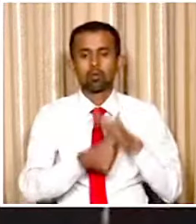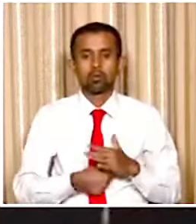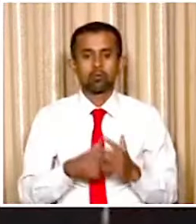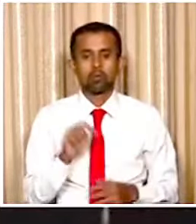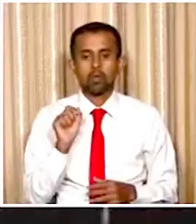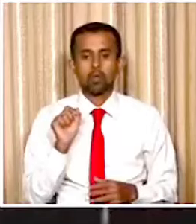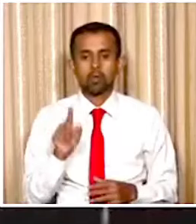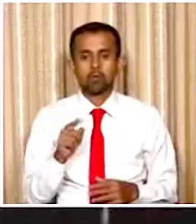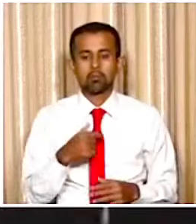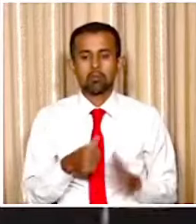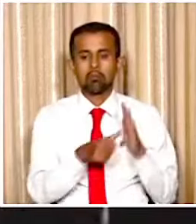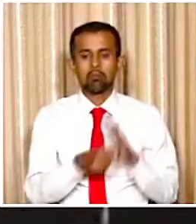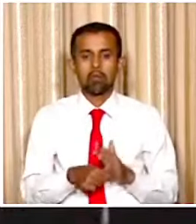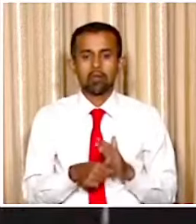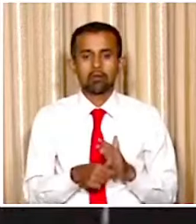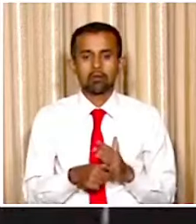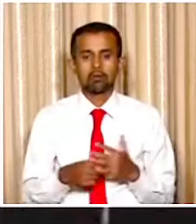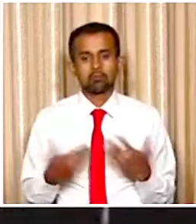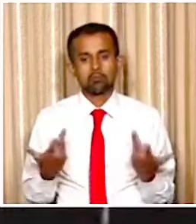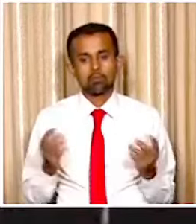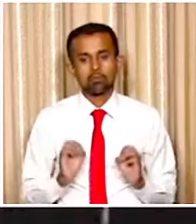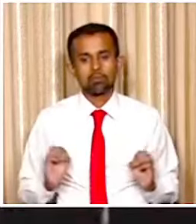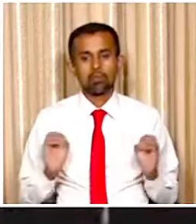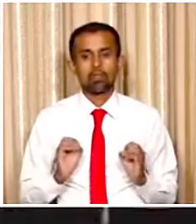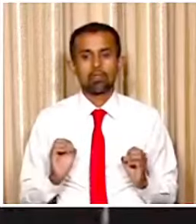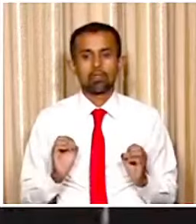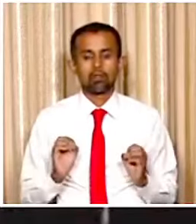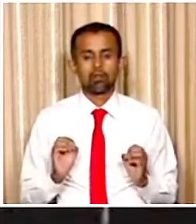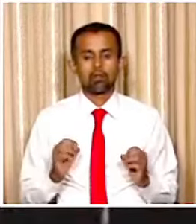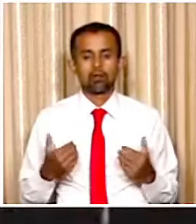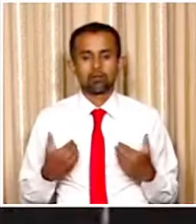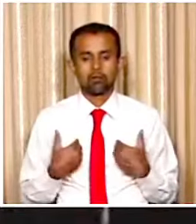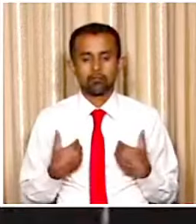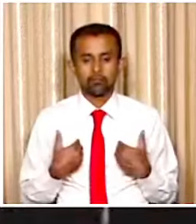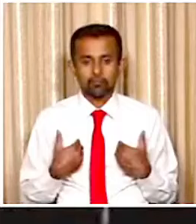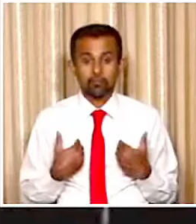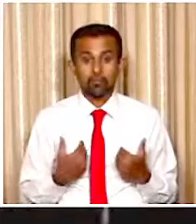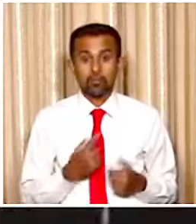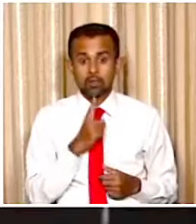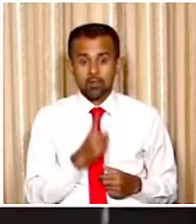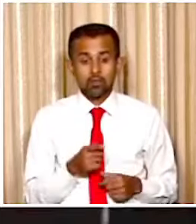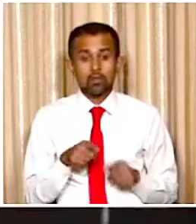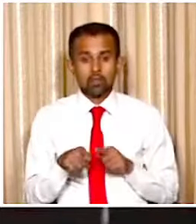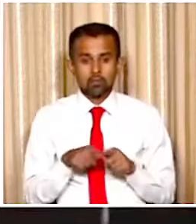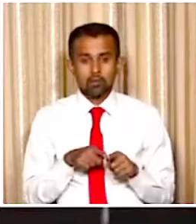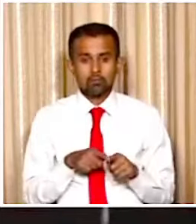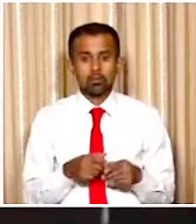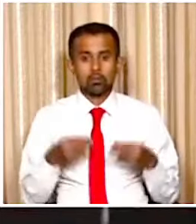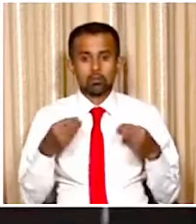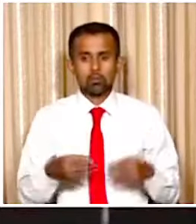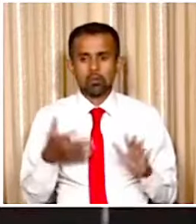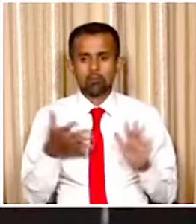නාමයට වෙච්ච පළදුව වෙච්ච දෙයක් නැහැ. ඒතර ගරු සභාපතිතුමනි ඒ නිසා මම විශ්වාස කරනවා මේ වගේ අපරාධ